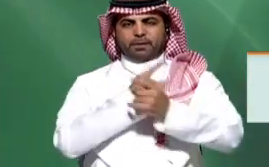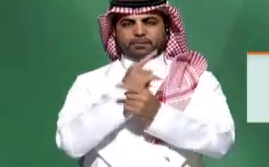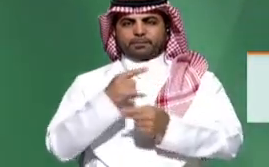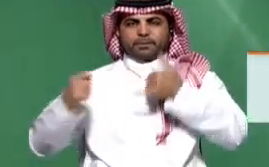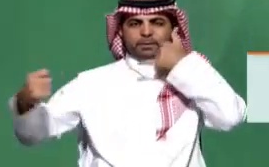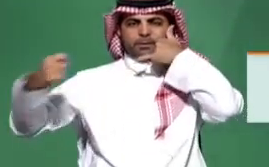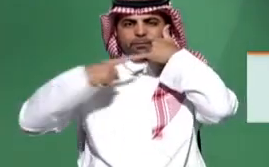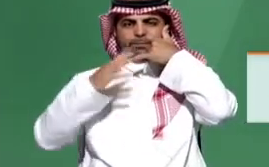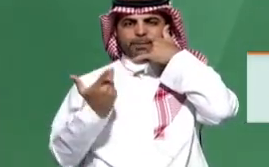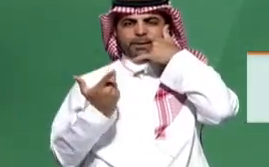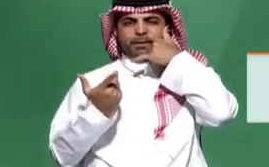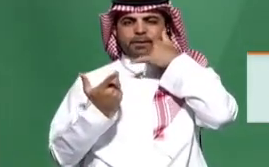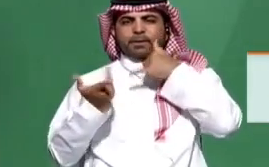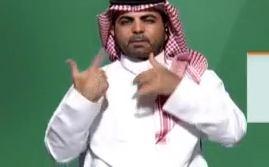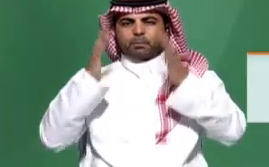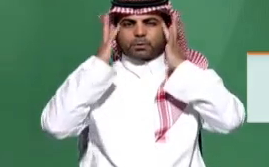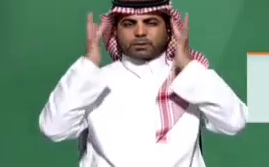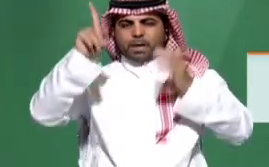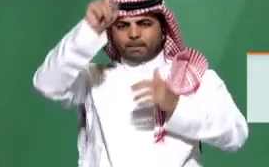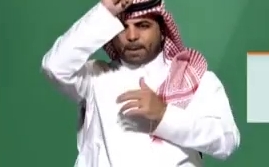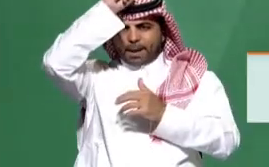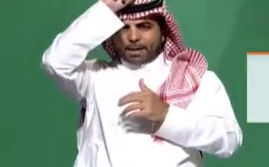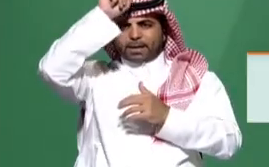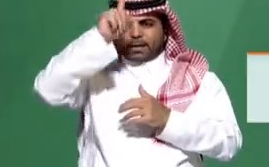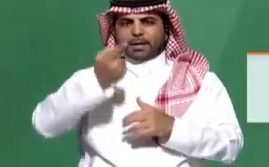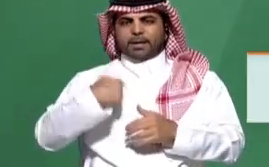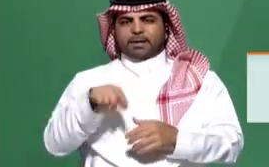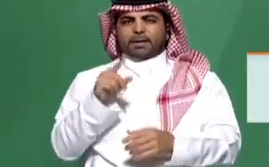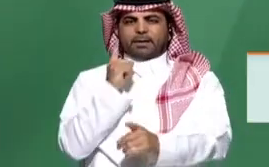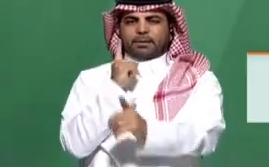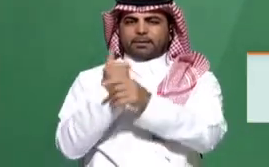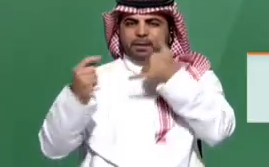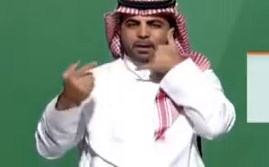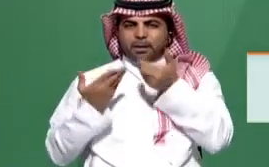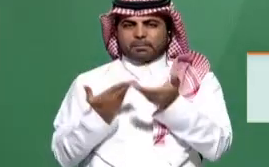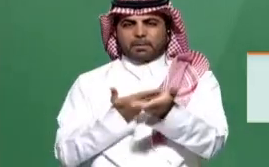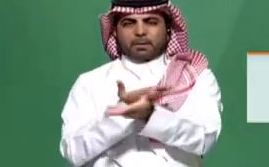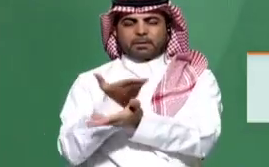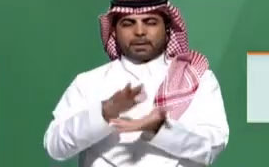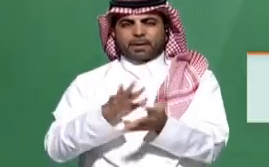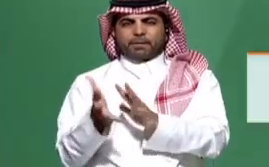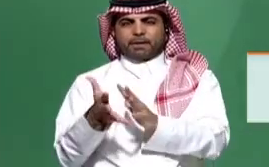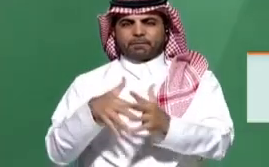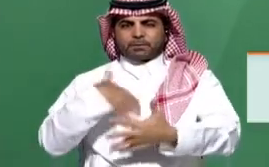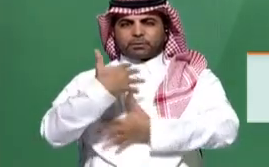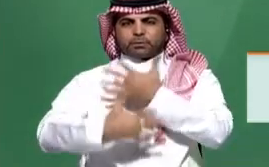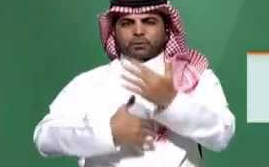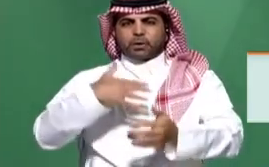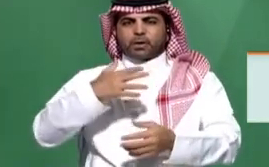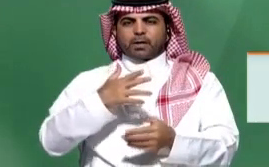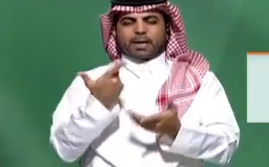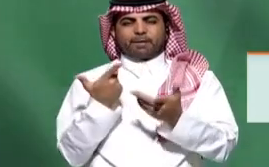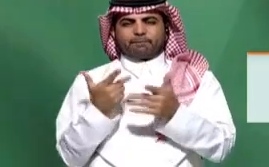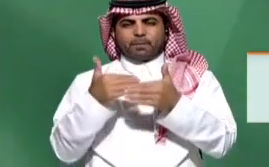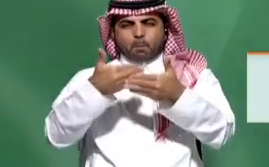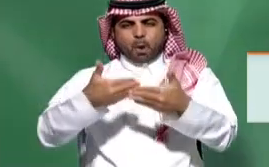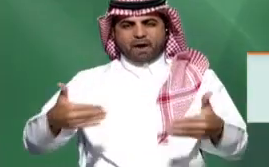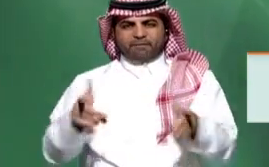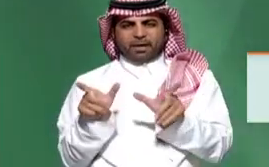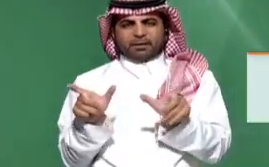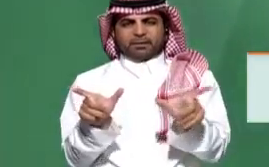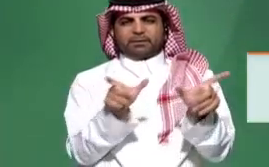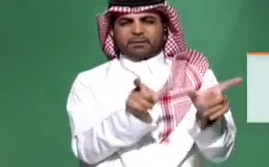اتصالا هاتفيا اليوم من المستشارة الألمانية أنجيلا ميركل، وجرى خلال الاتصال بحث سبل توحيد الجهود